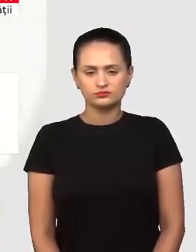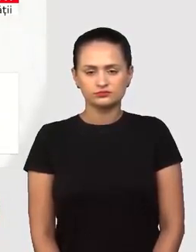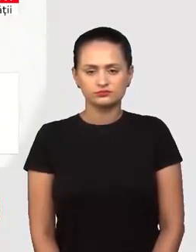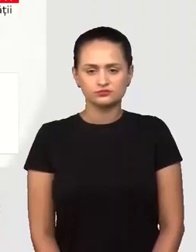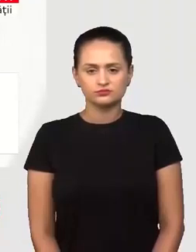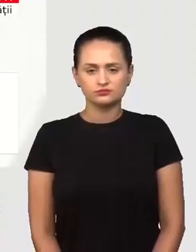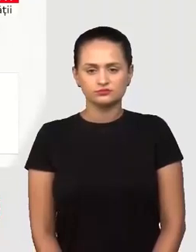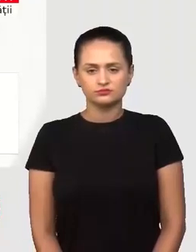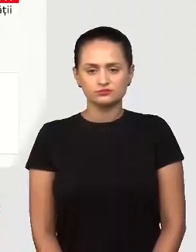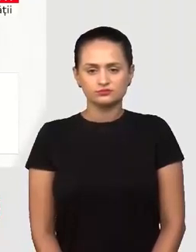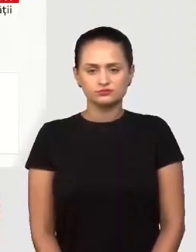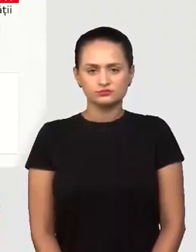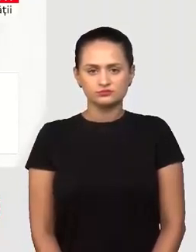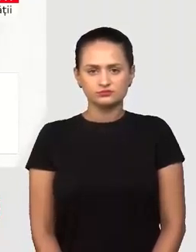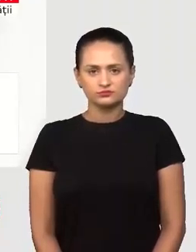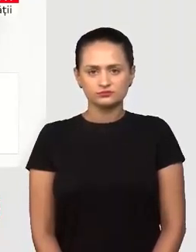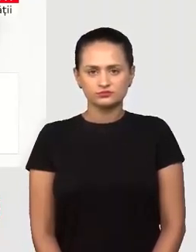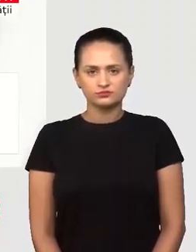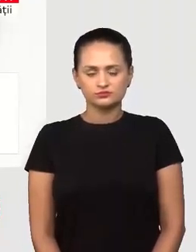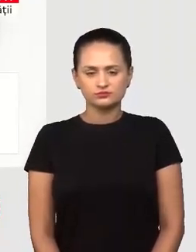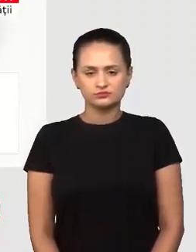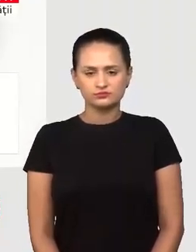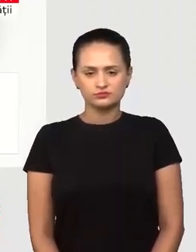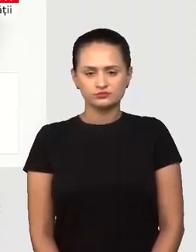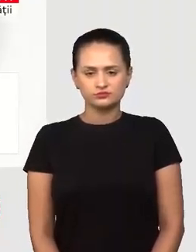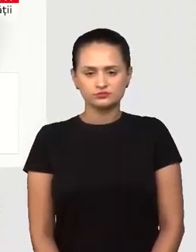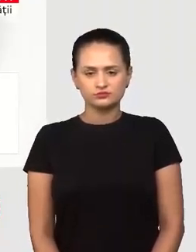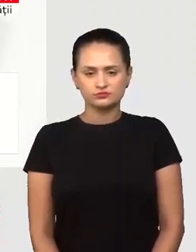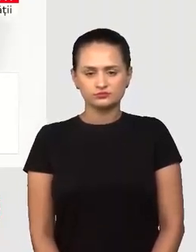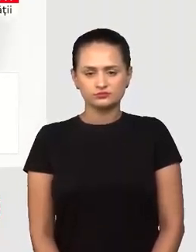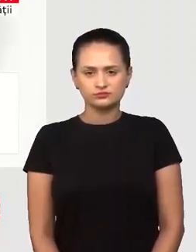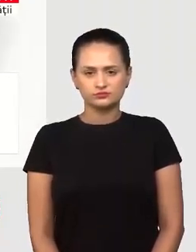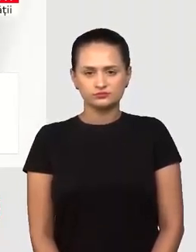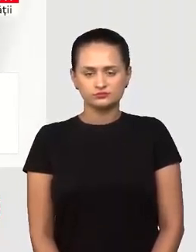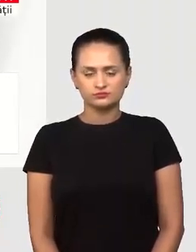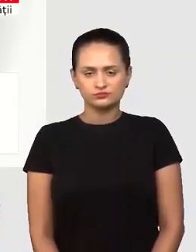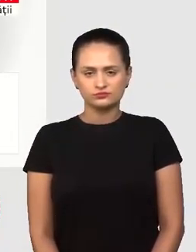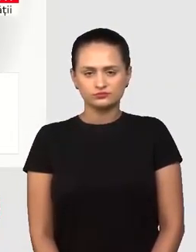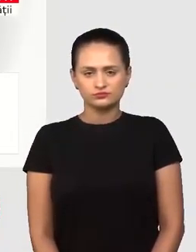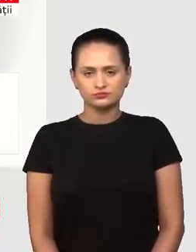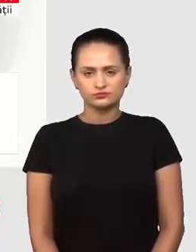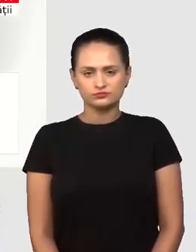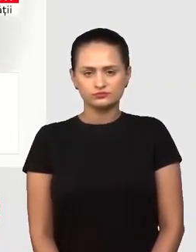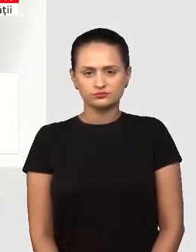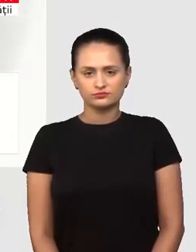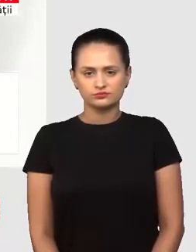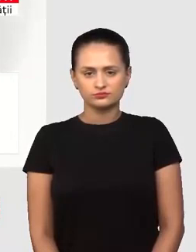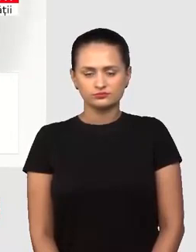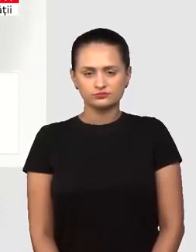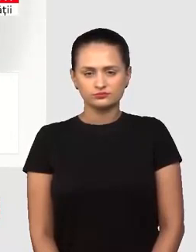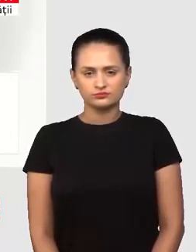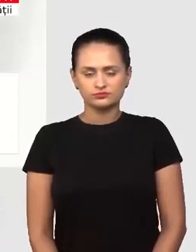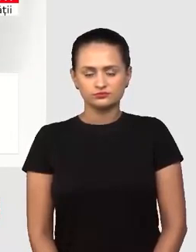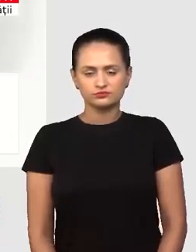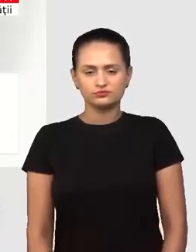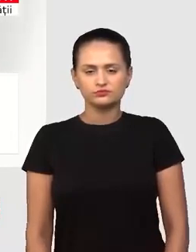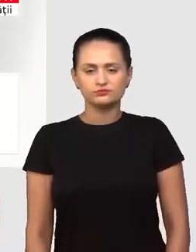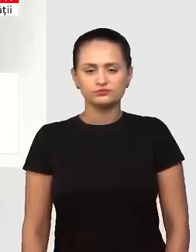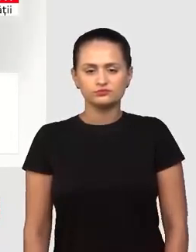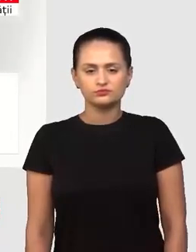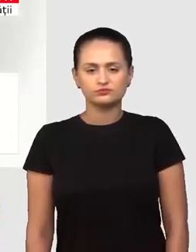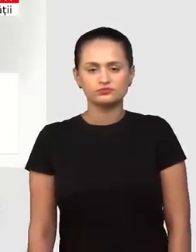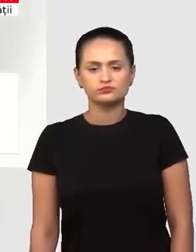vor defila la doar câțiva zeci de kilometri de conflictul din Ucraina. Cât de pregătită e România în acest moment de un conflict?